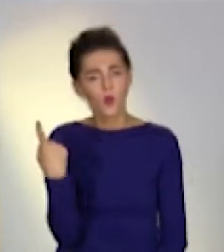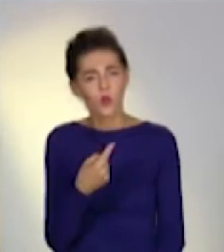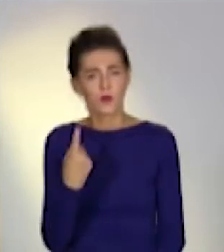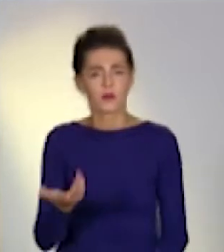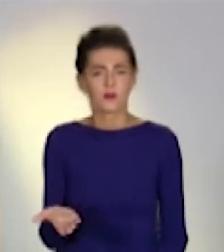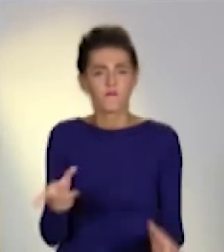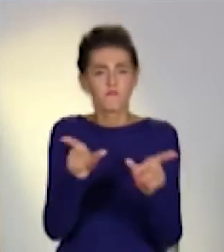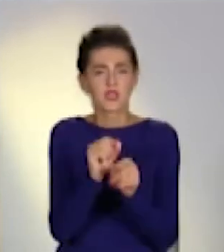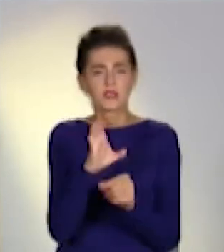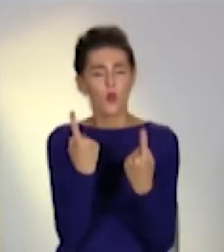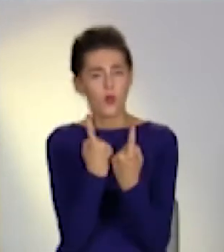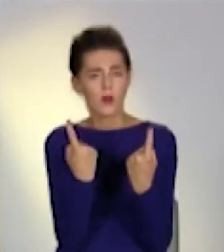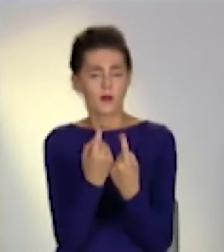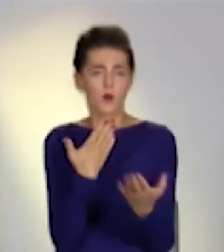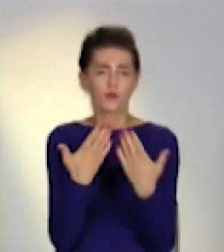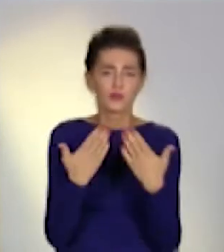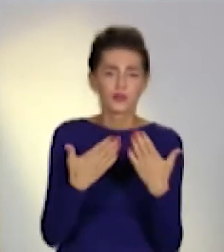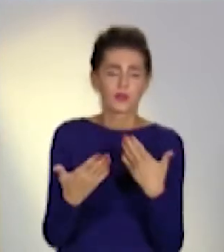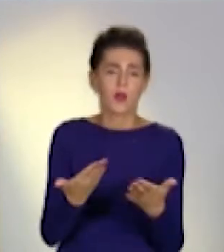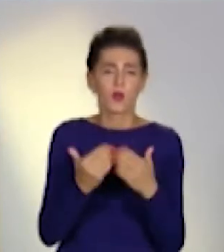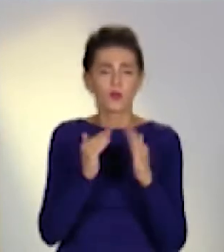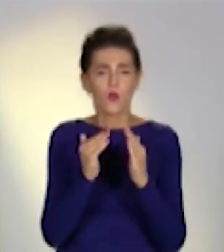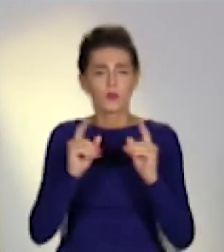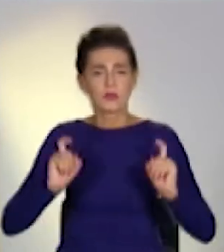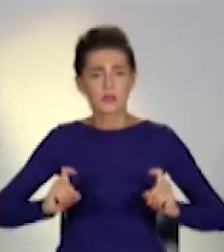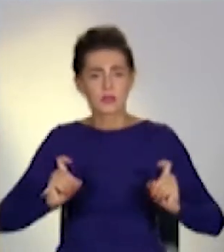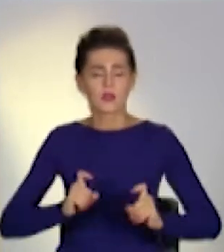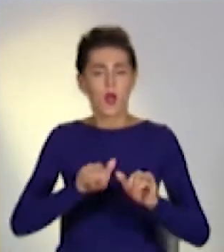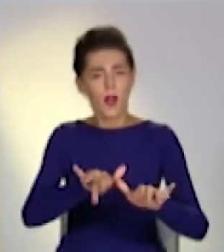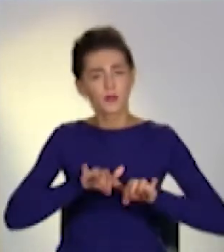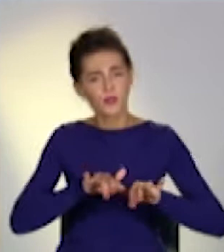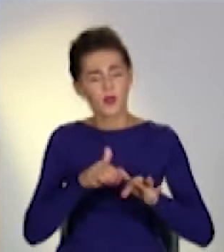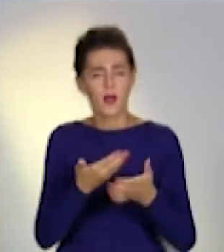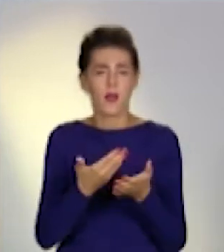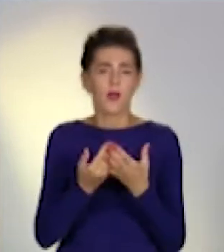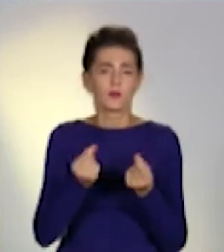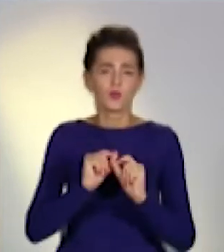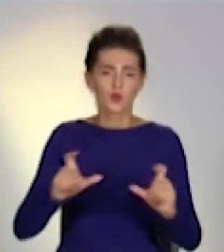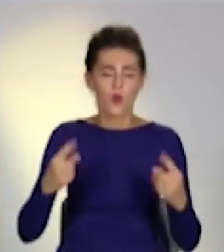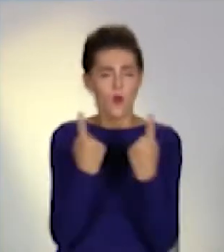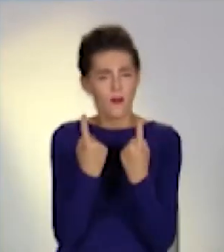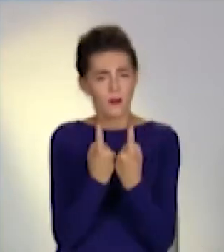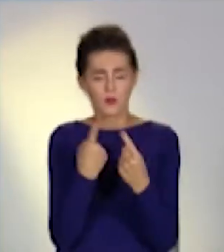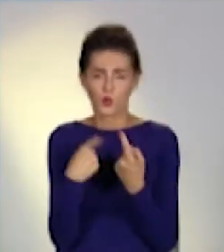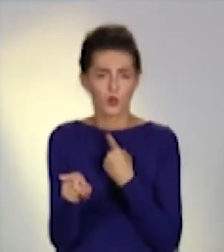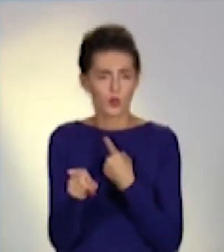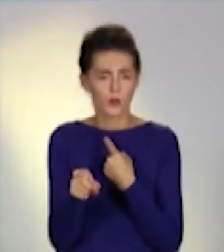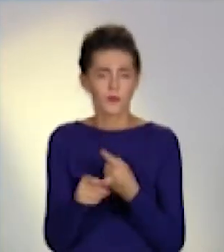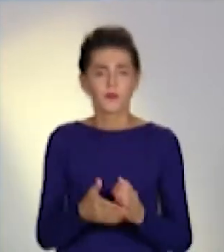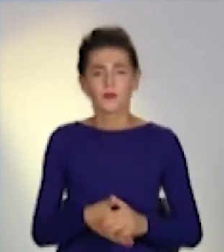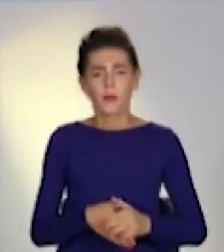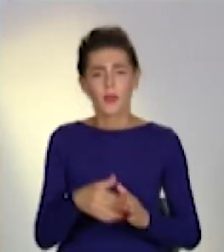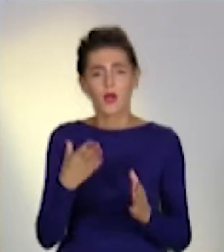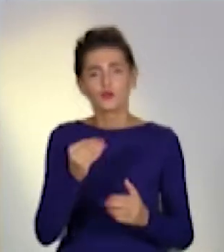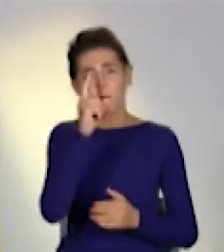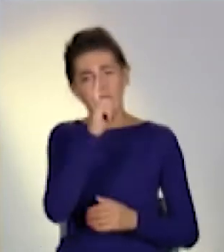погуляти, ну, зі сверстниками, порозмовляти. Одне діло вдома сидіти перед ноутбуком, друге діло зі сверстниками. Ладно, місяць можна, ще